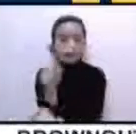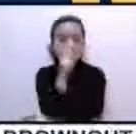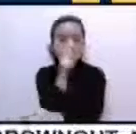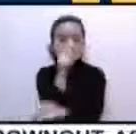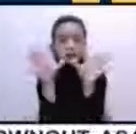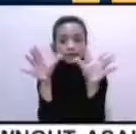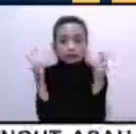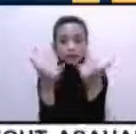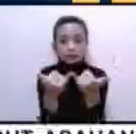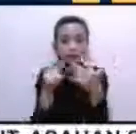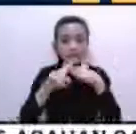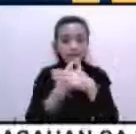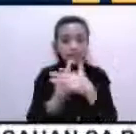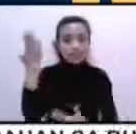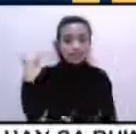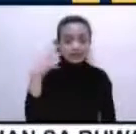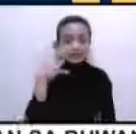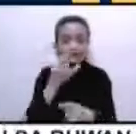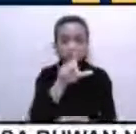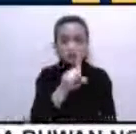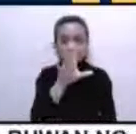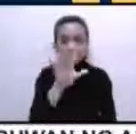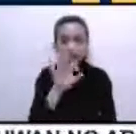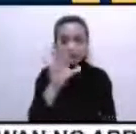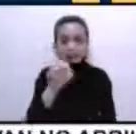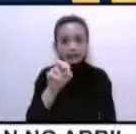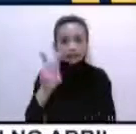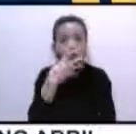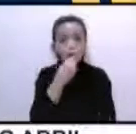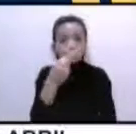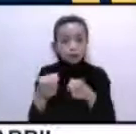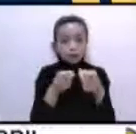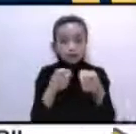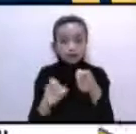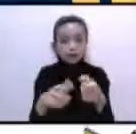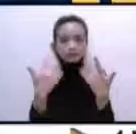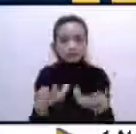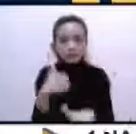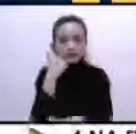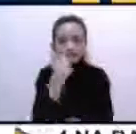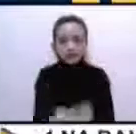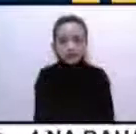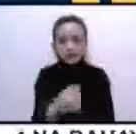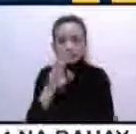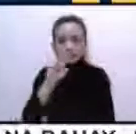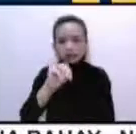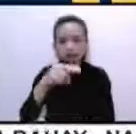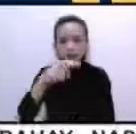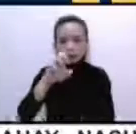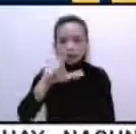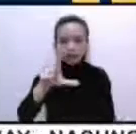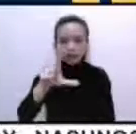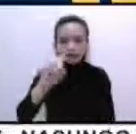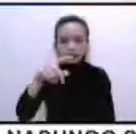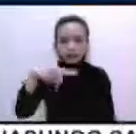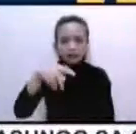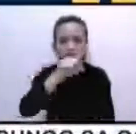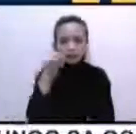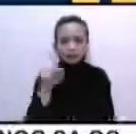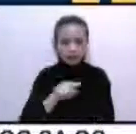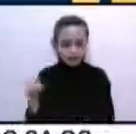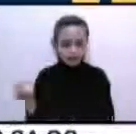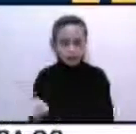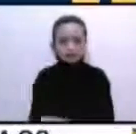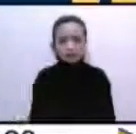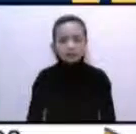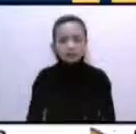pang 1992 sa ilalim ng pamumuno ng yumaong Mayor Mel Lopez, ama ni Mayoral Candidate Alex Lopez.